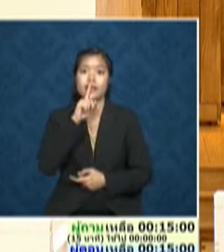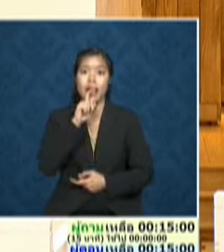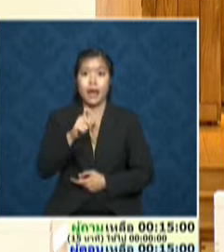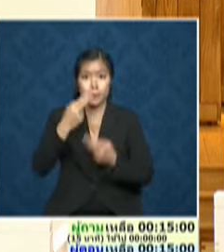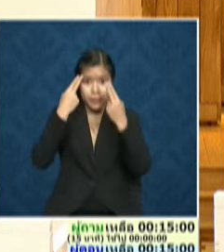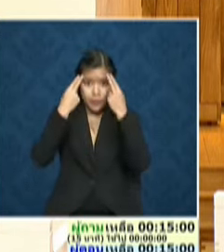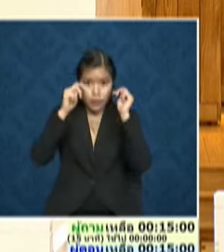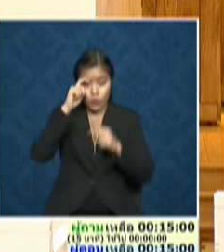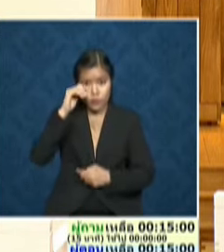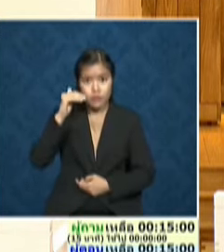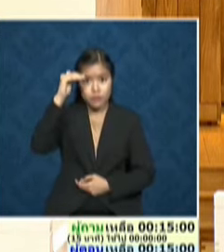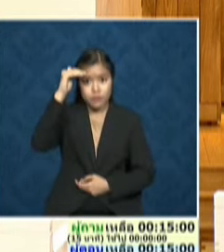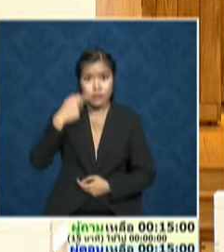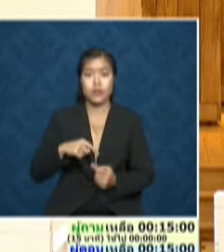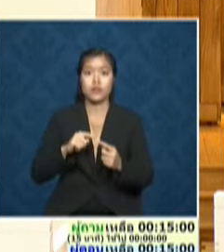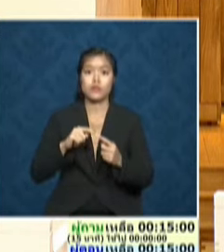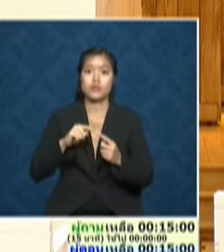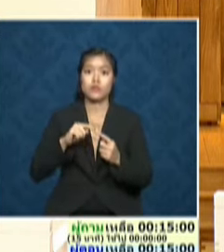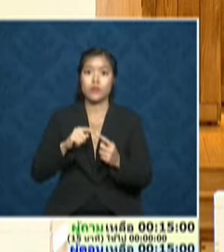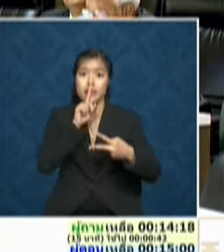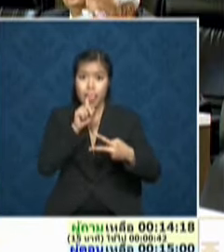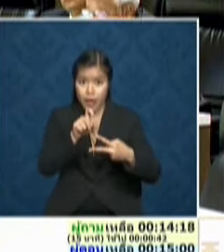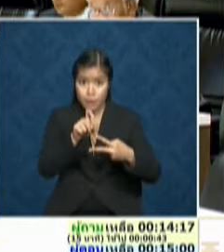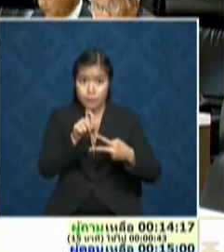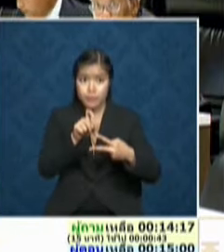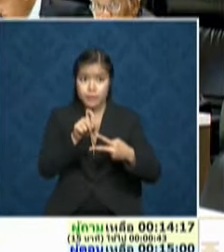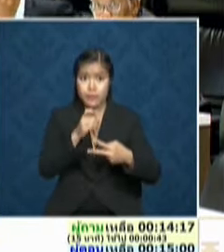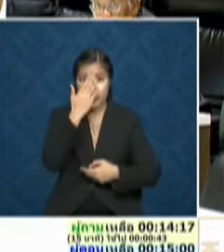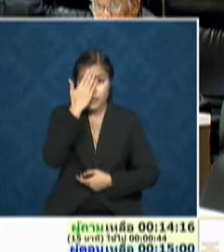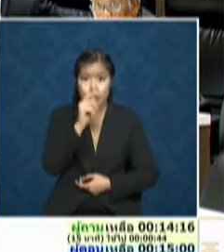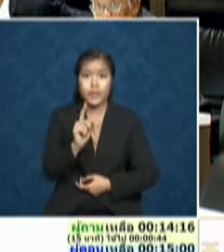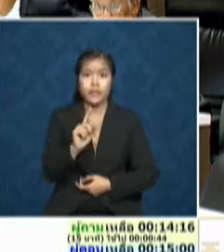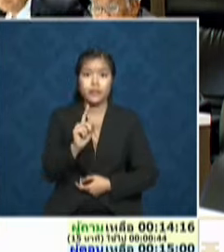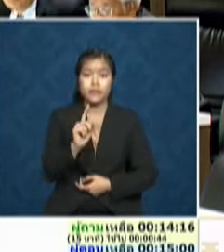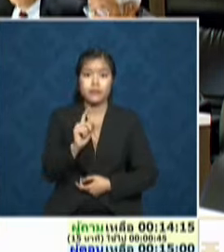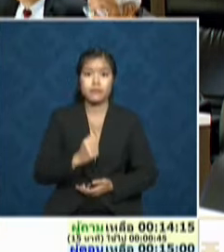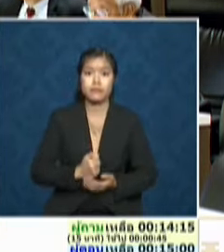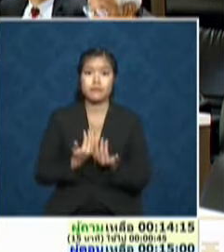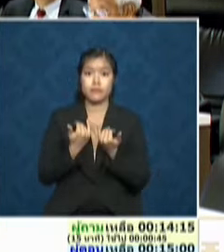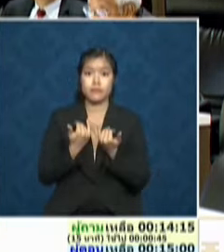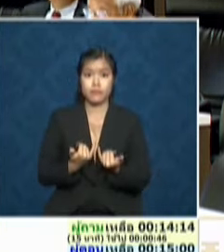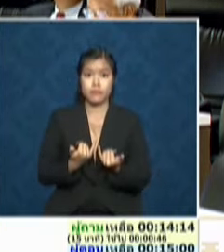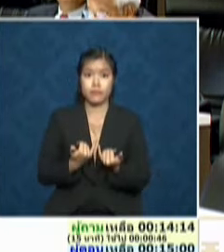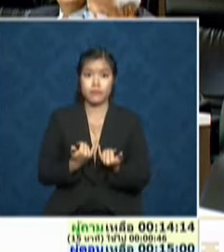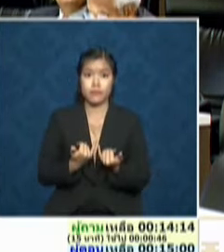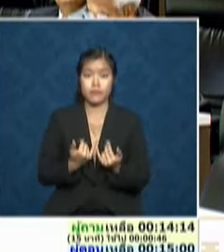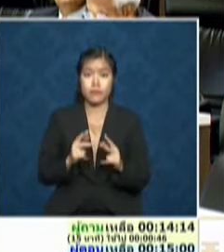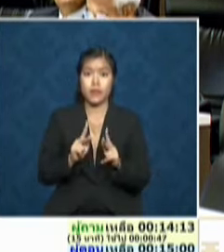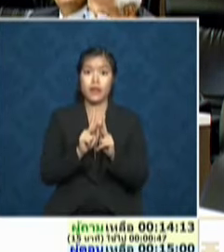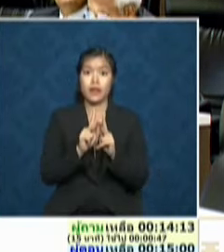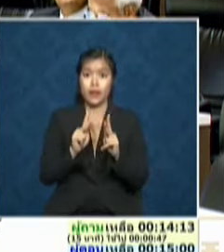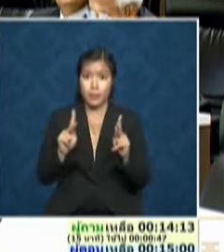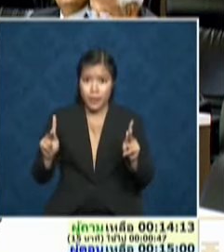ฟูระบบนิติรัฐให้เข้มแข็งมากขึ้นแต่ทีนี้นายกก็อย่างที่บอกไปมอบให้คุณอ้วนภูมิธรรมนะคะ